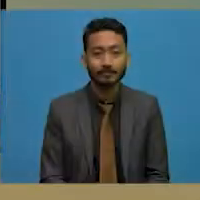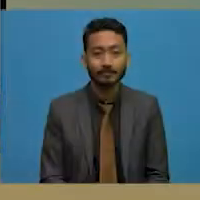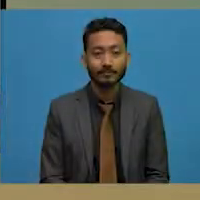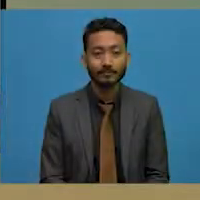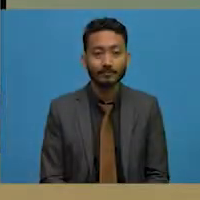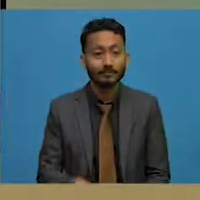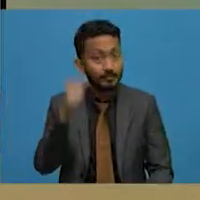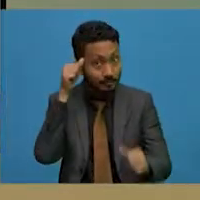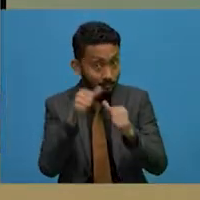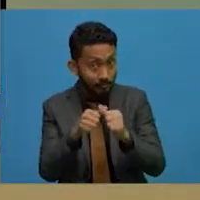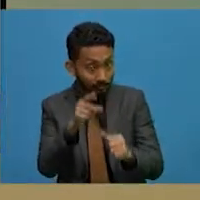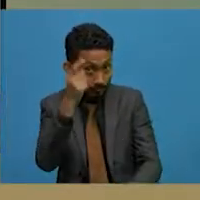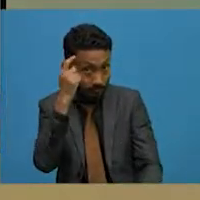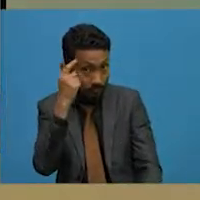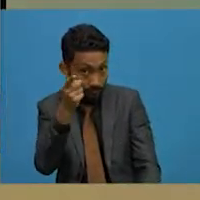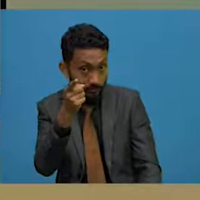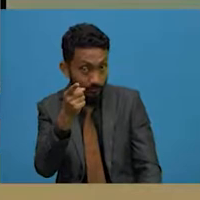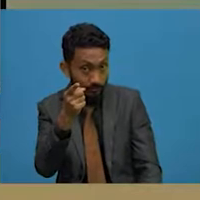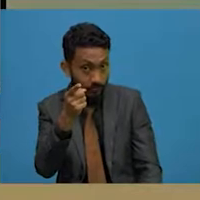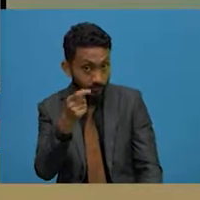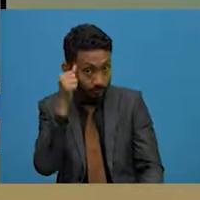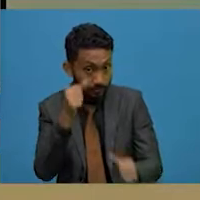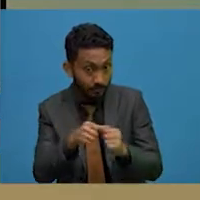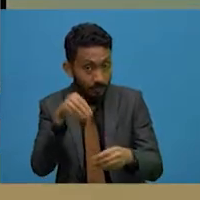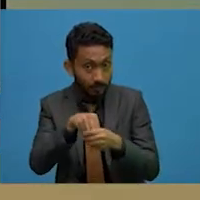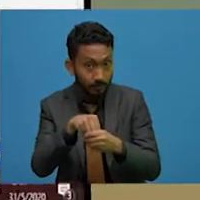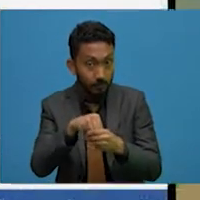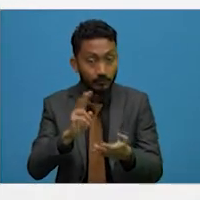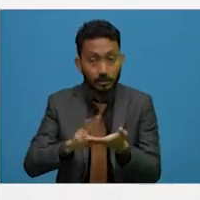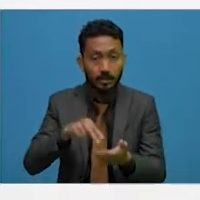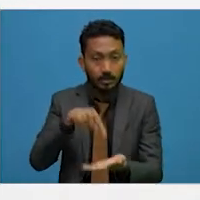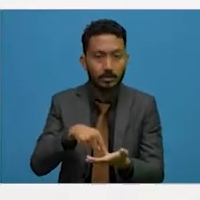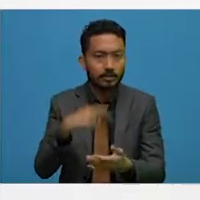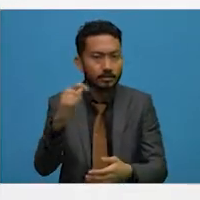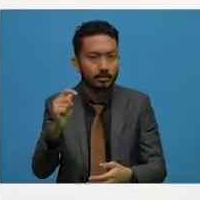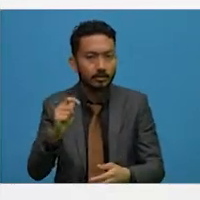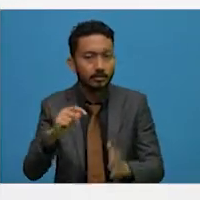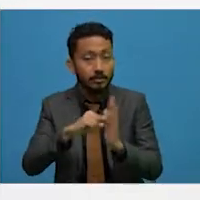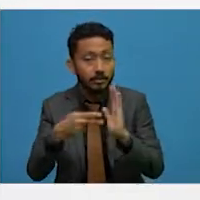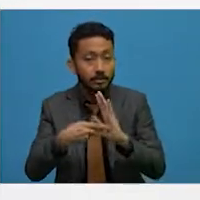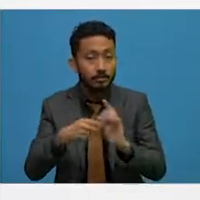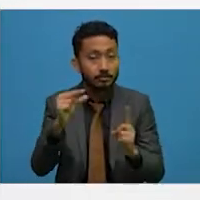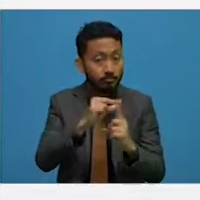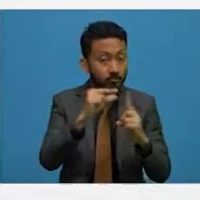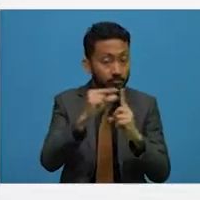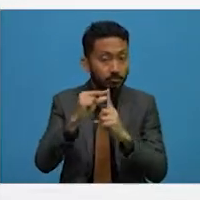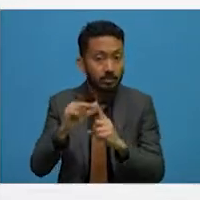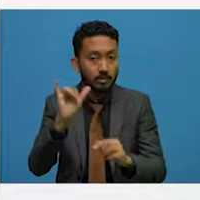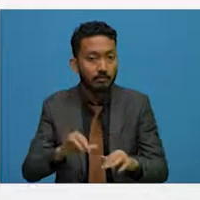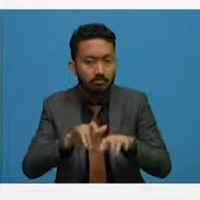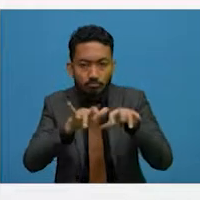Sebagai peringatan kepada pelajar, dalam video ini, teks yang dimaksudkan ialah perkataan yang